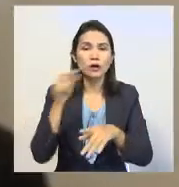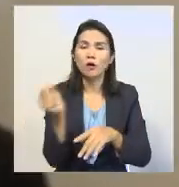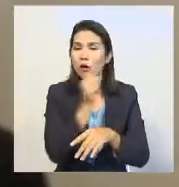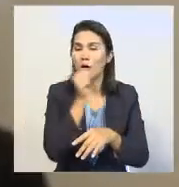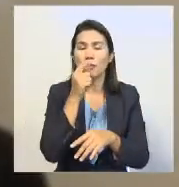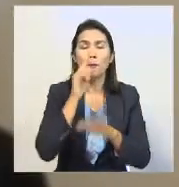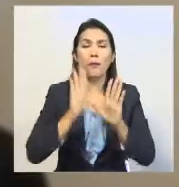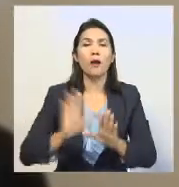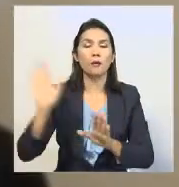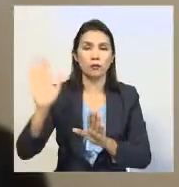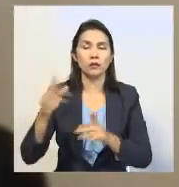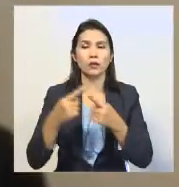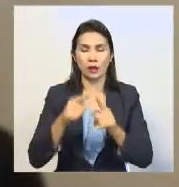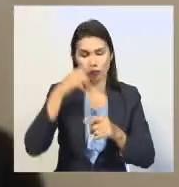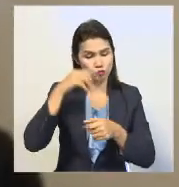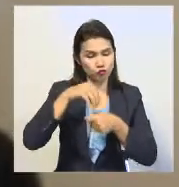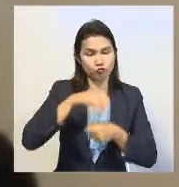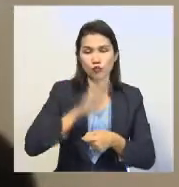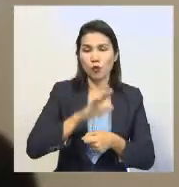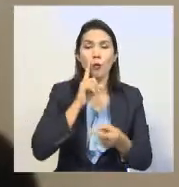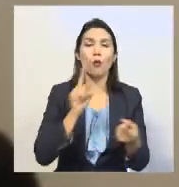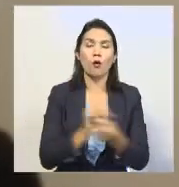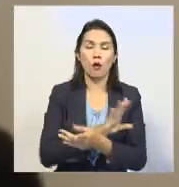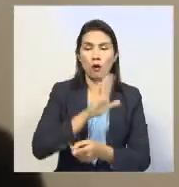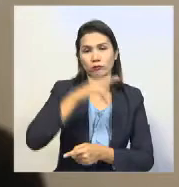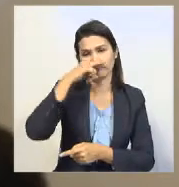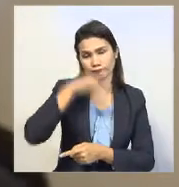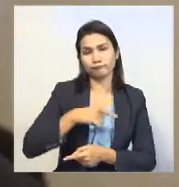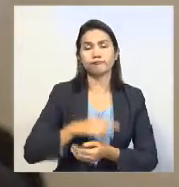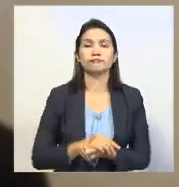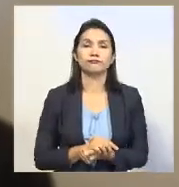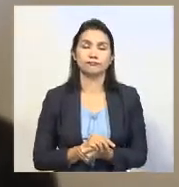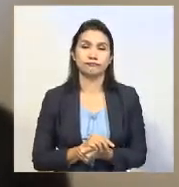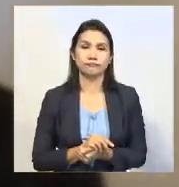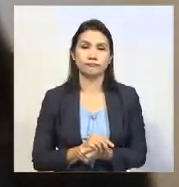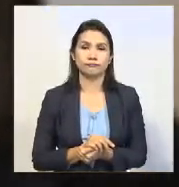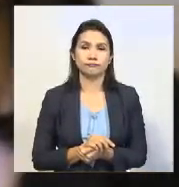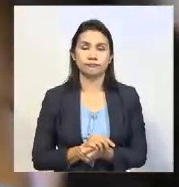ขับร้องแบบตะวันตกแต่คงไว้ซึ่งวัฒนธรรมของชาติไทยครับ